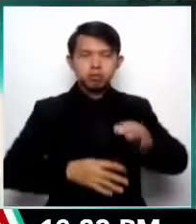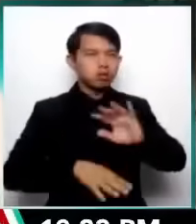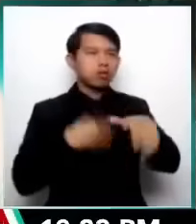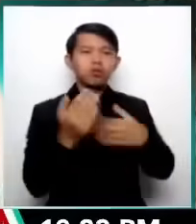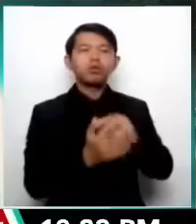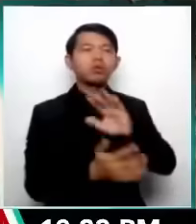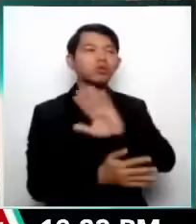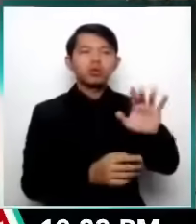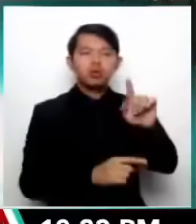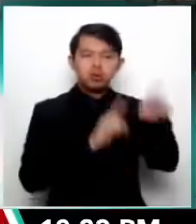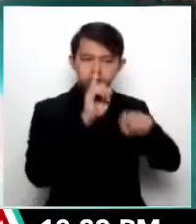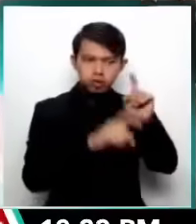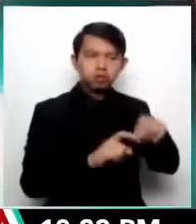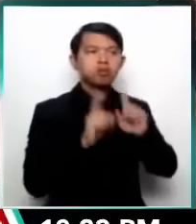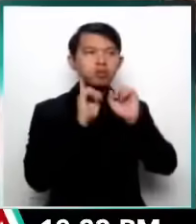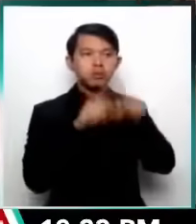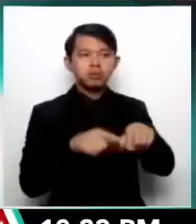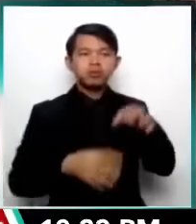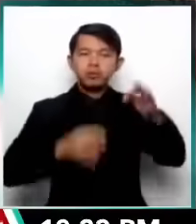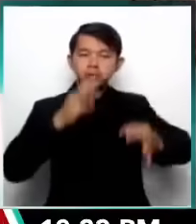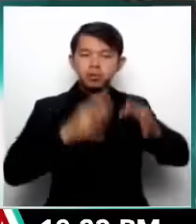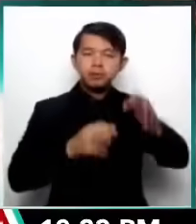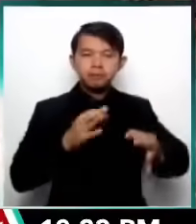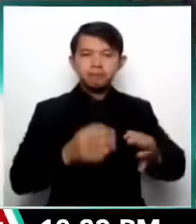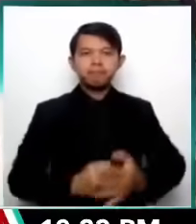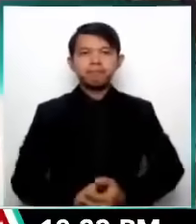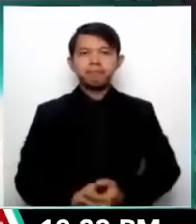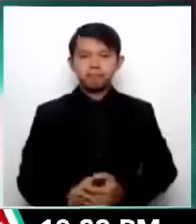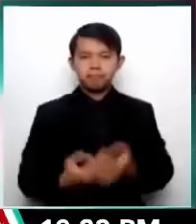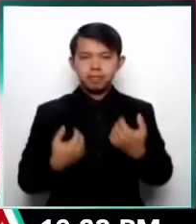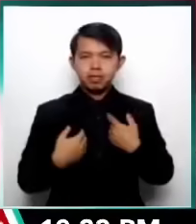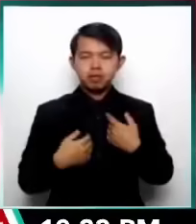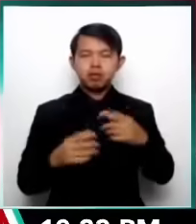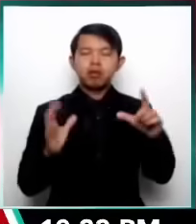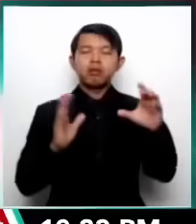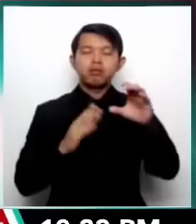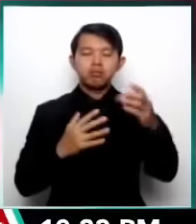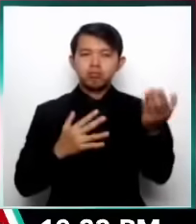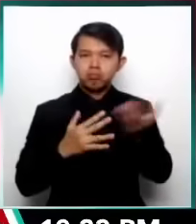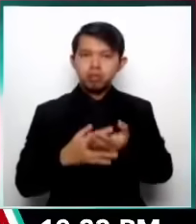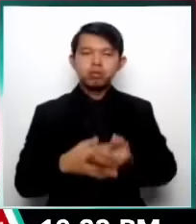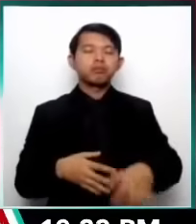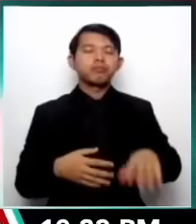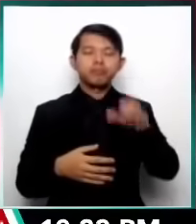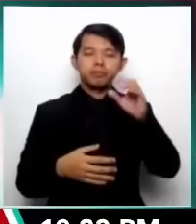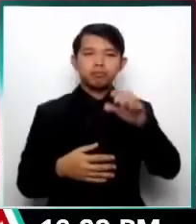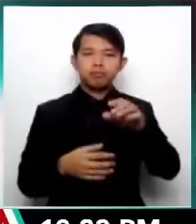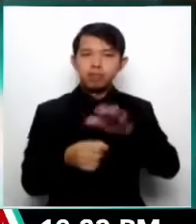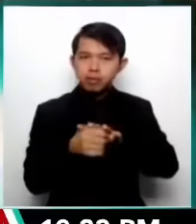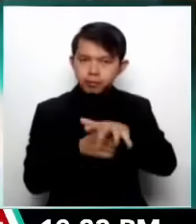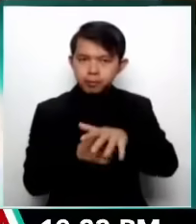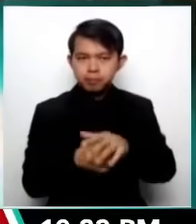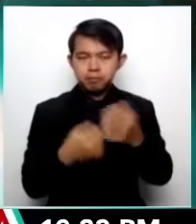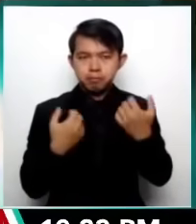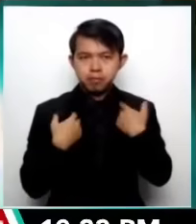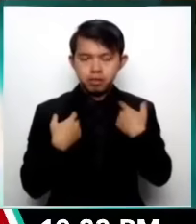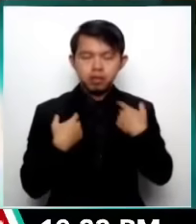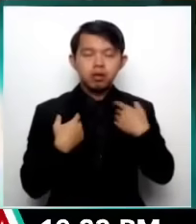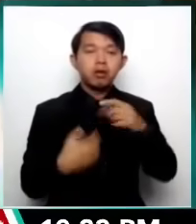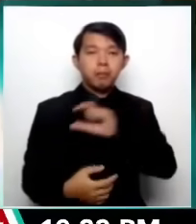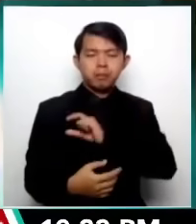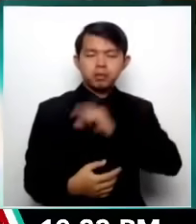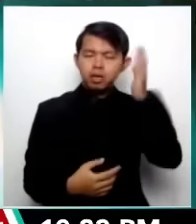Na-inquest na sila para sa mga kasong statutory rape at illegal detention. May lead na raw mga pulis sa ikatlong suspect. And also, we